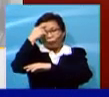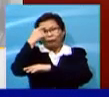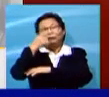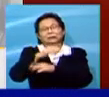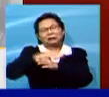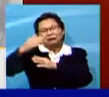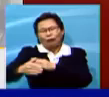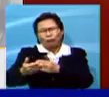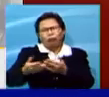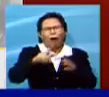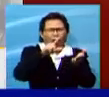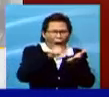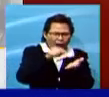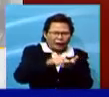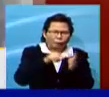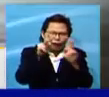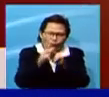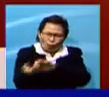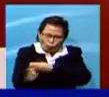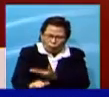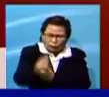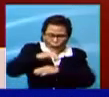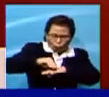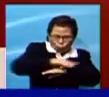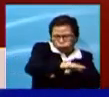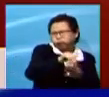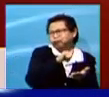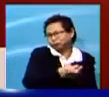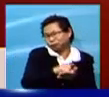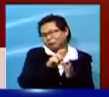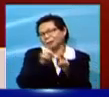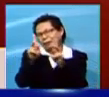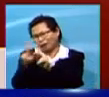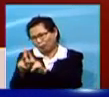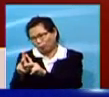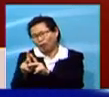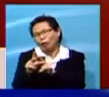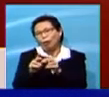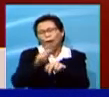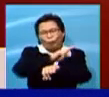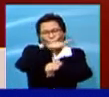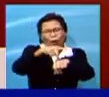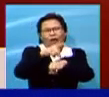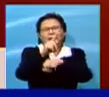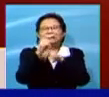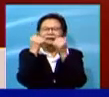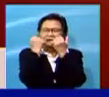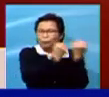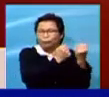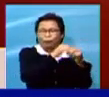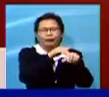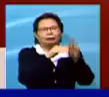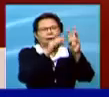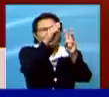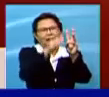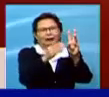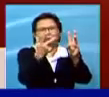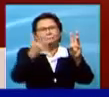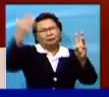selepas beberapa ekor ayam kampung mati akibat wabak berkenaan di kampung Pulau Tebu, Tunjung pada 6 Mac